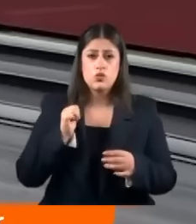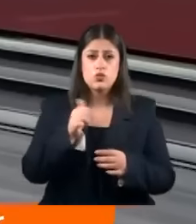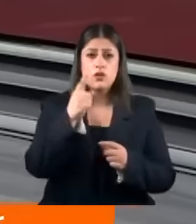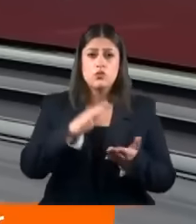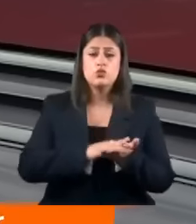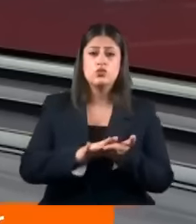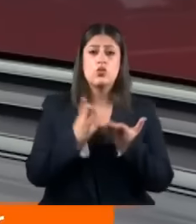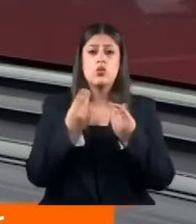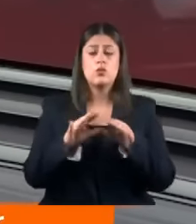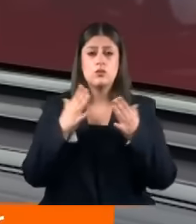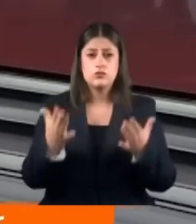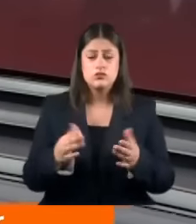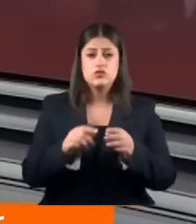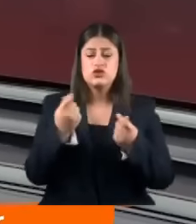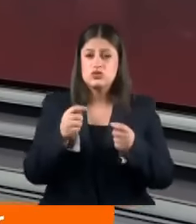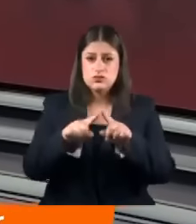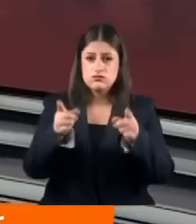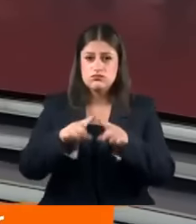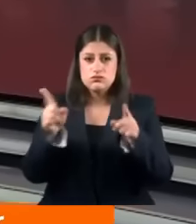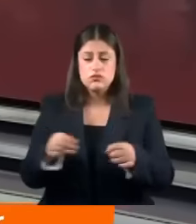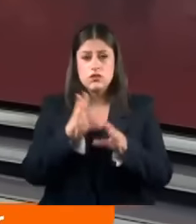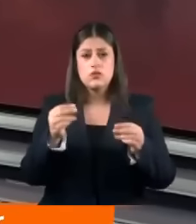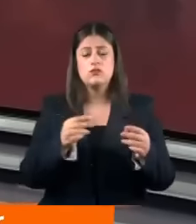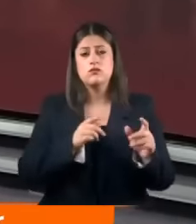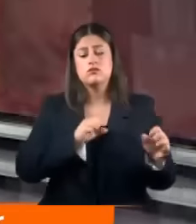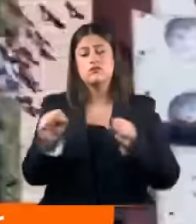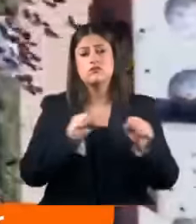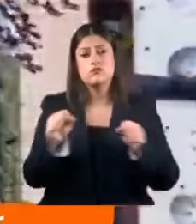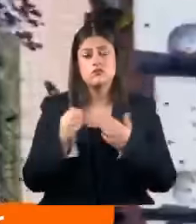sorun giderilemiyor. Esnafsa kan ağlıyor.